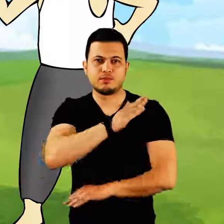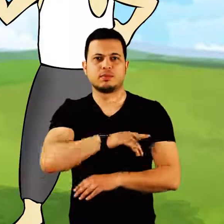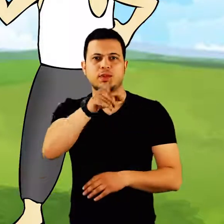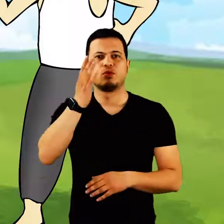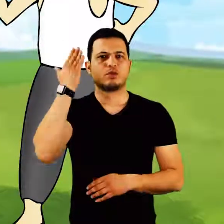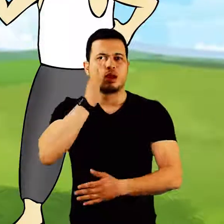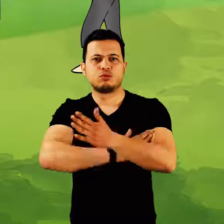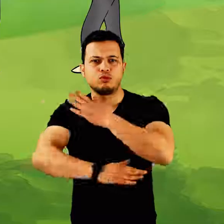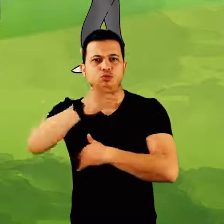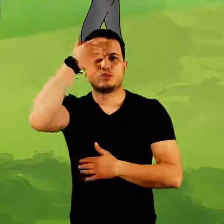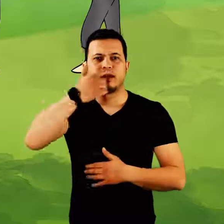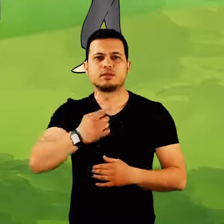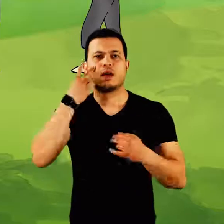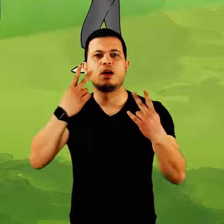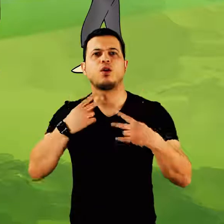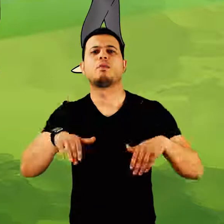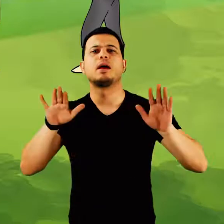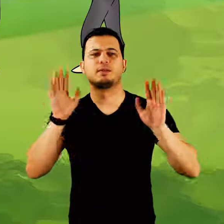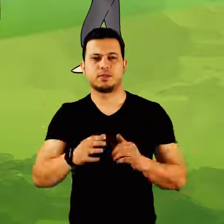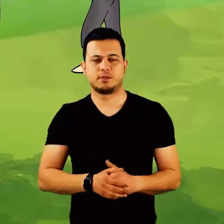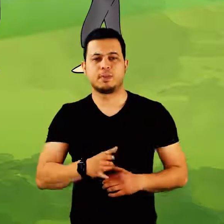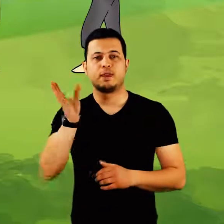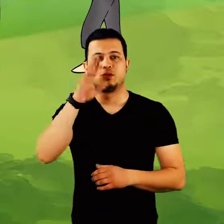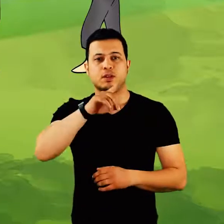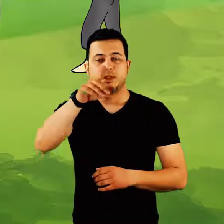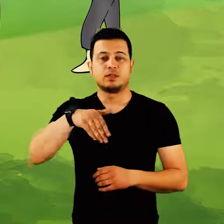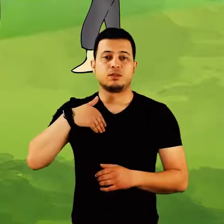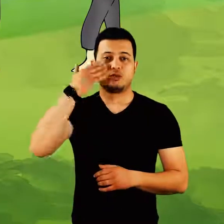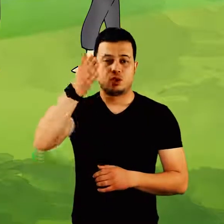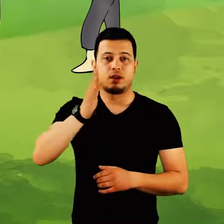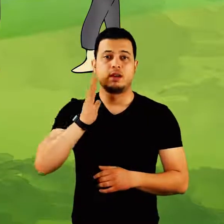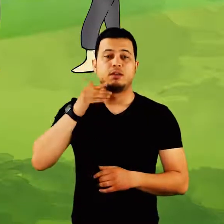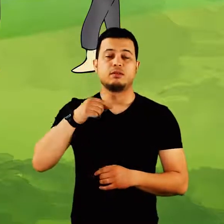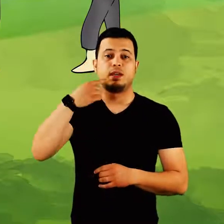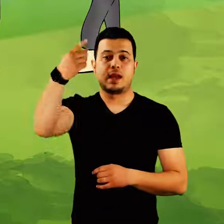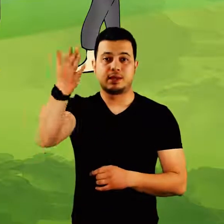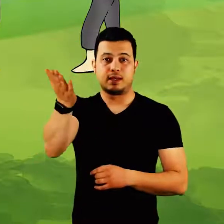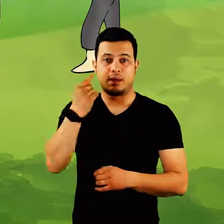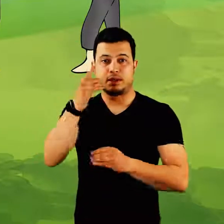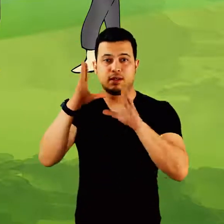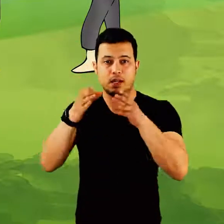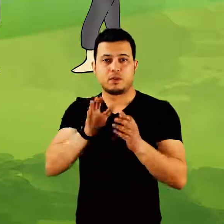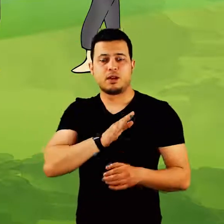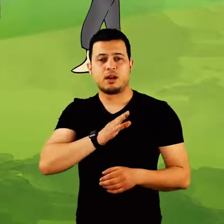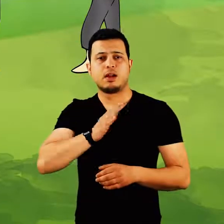güreşçi görmedin mi? Bu sırada ileriden gelen bir kalabalık.